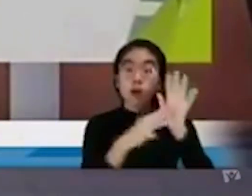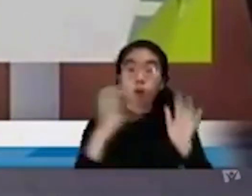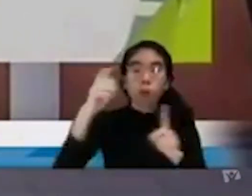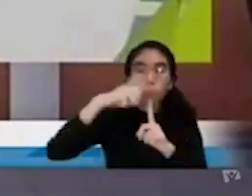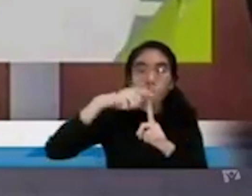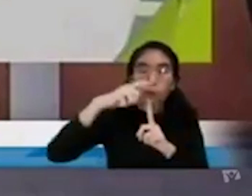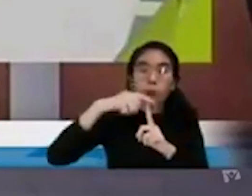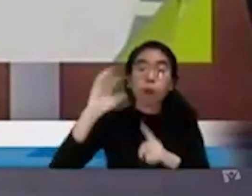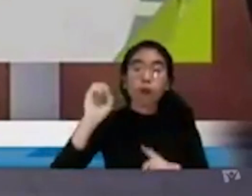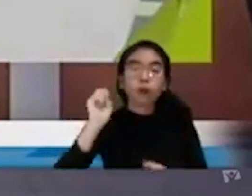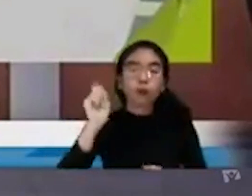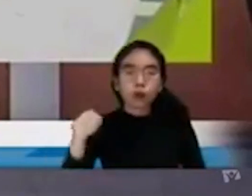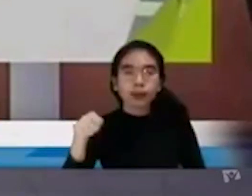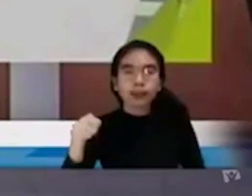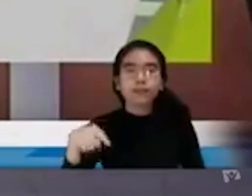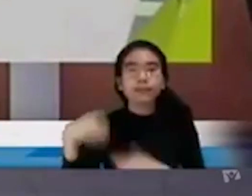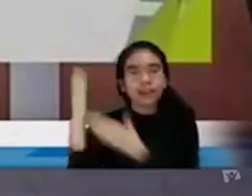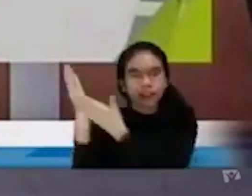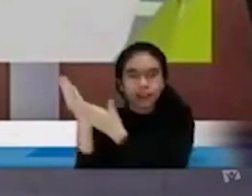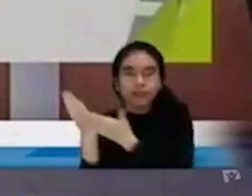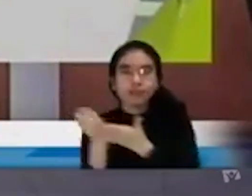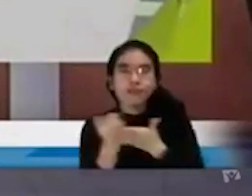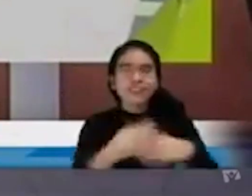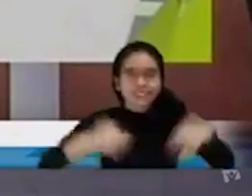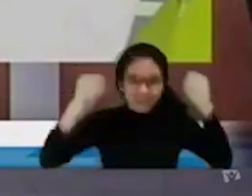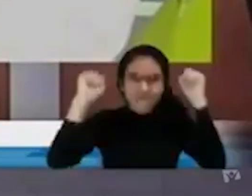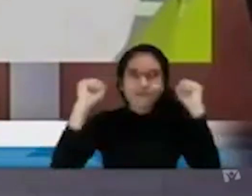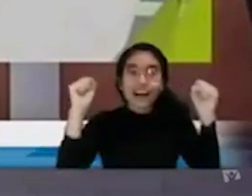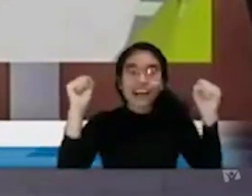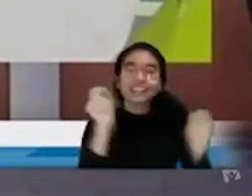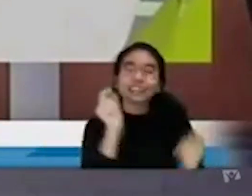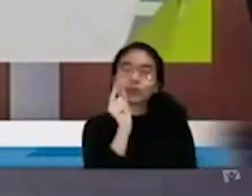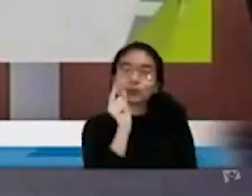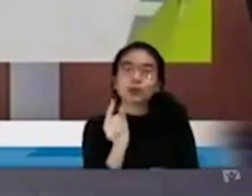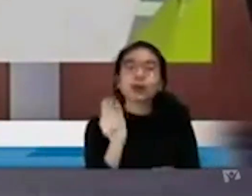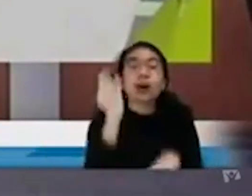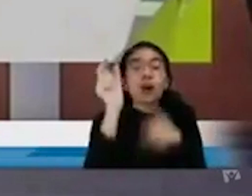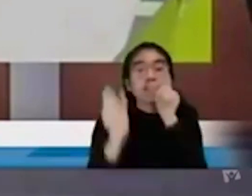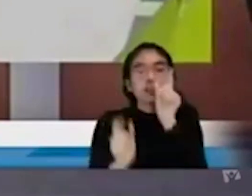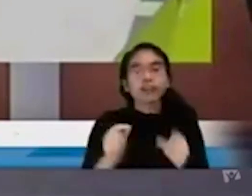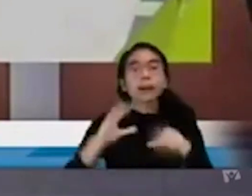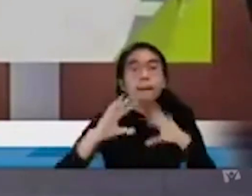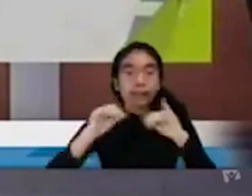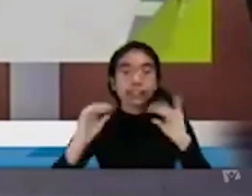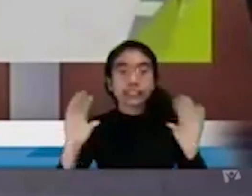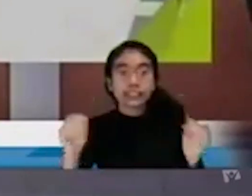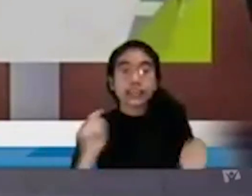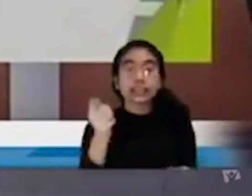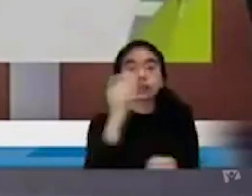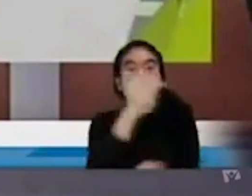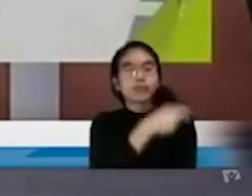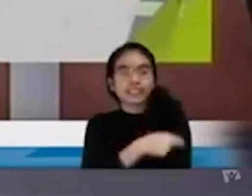akan menyempurnakan upaya mereka dan memberi kesembuhan kepada setiap